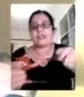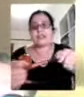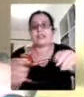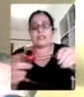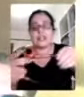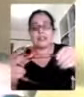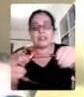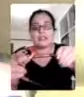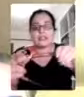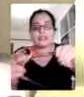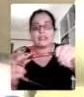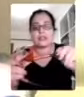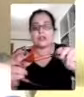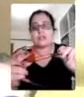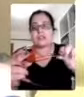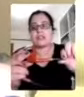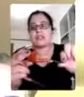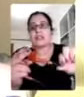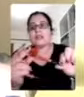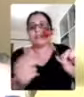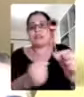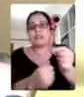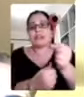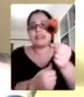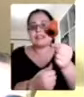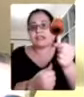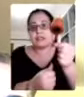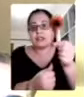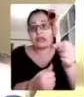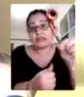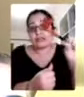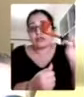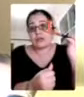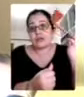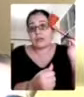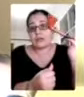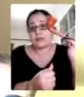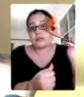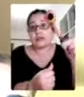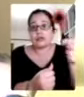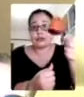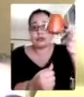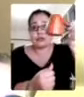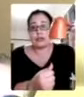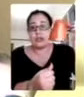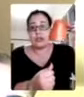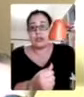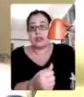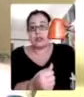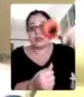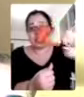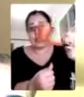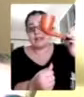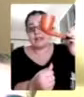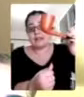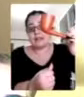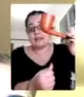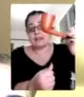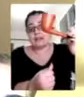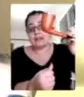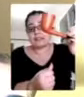yavaş yavaş açılacağını Ali Bey zaten söylemişti. Burada bir hayal kırıklığı yok. Hatta çok çok memnunum. Şu kökü